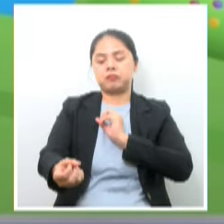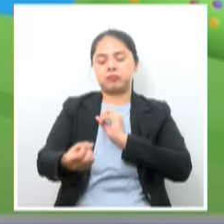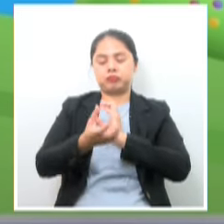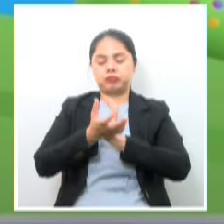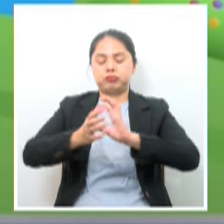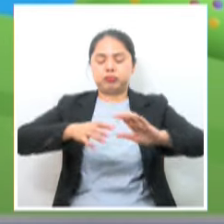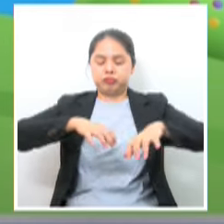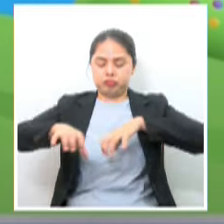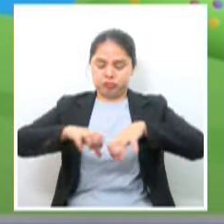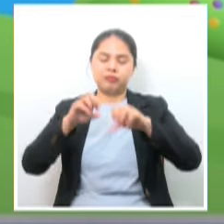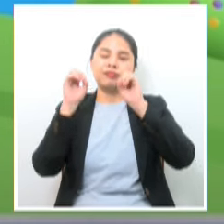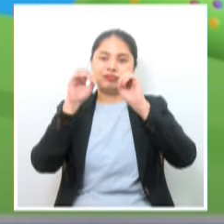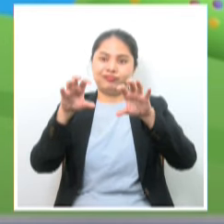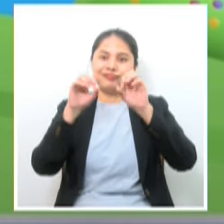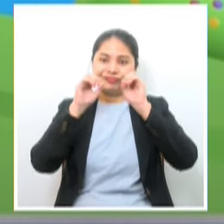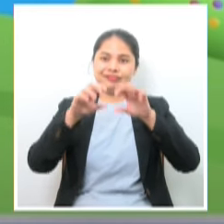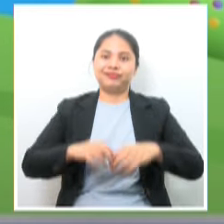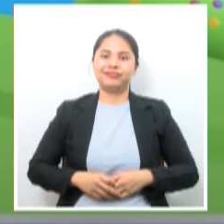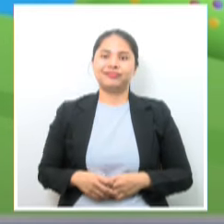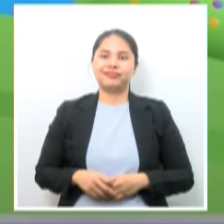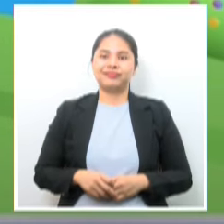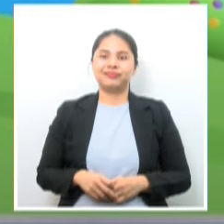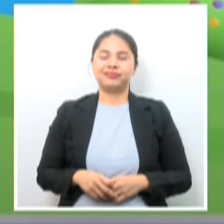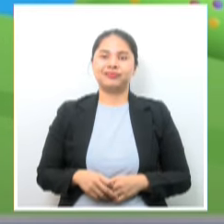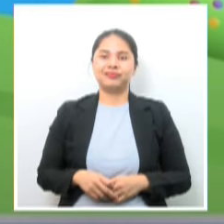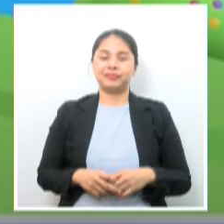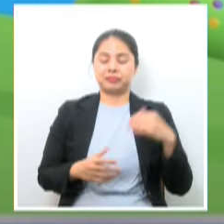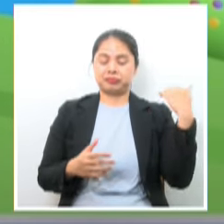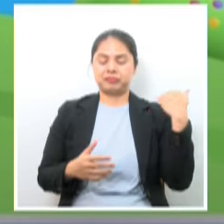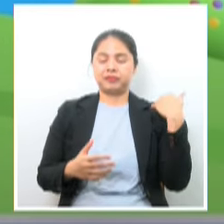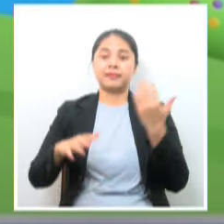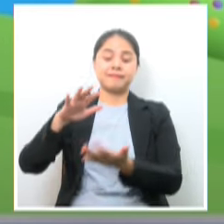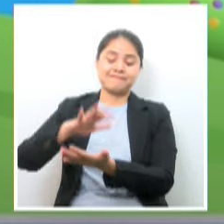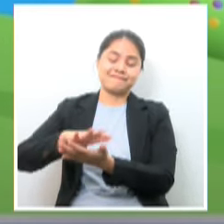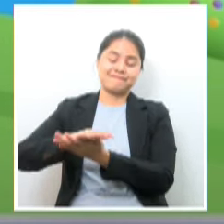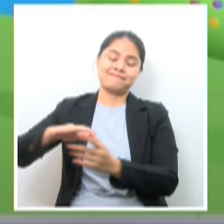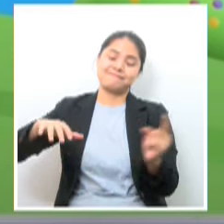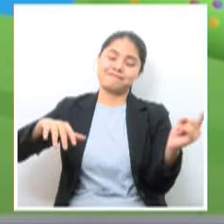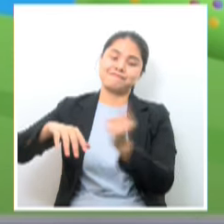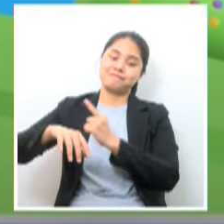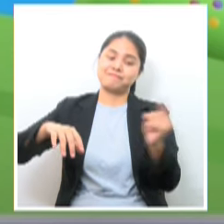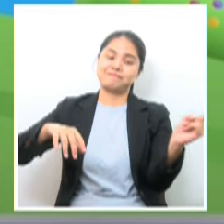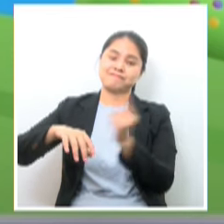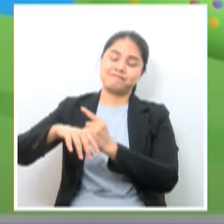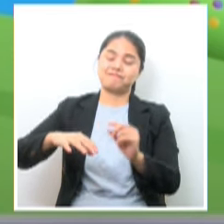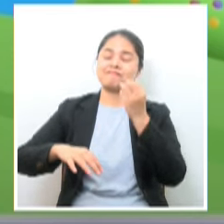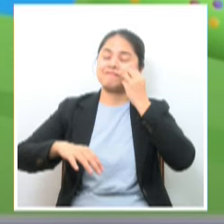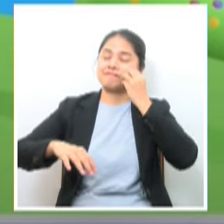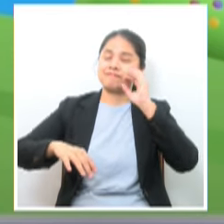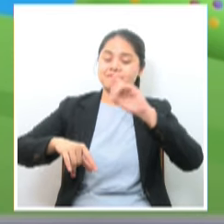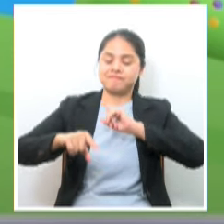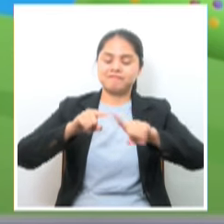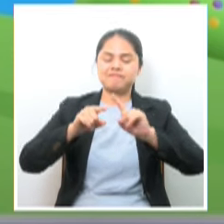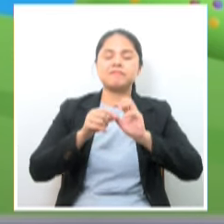จัดการเรียนการสอนของโรงเรียนนะครับความปลอดภัยในการเดินทางท่านกระทรวงศึกษาธิการก็มีความห่วงใยนะครับว่